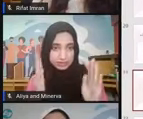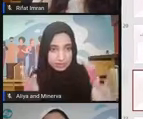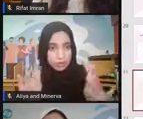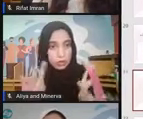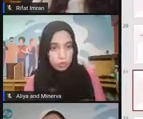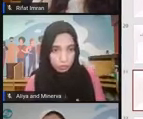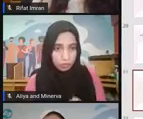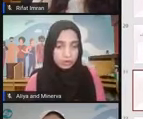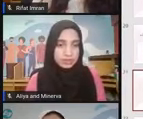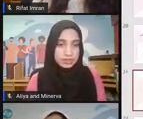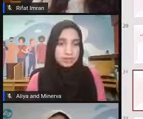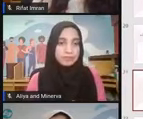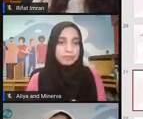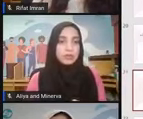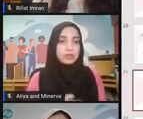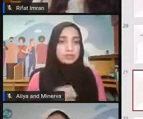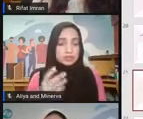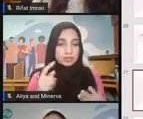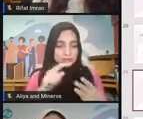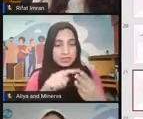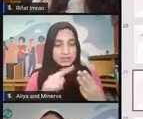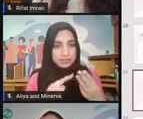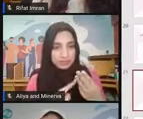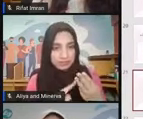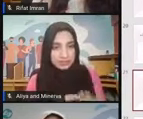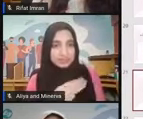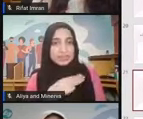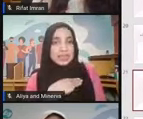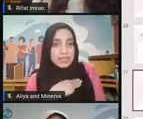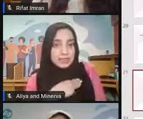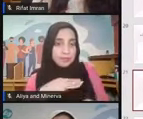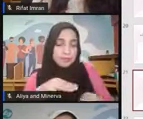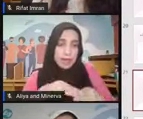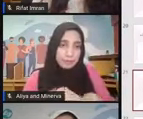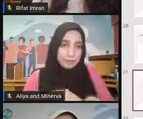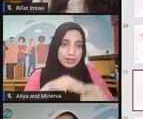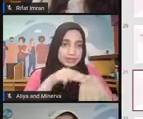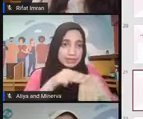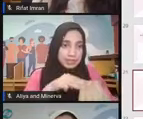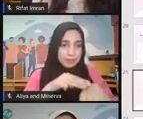हर हिस्से को इसी तरह से तीन फिंगर से दबा करके आपने देखा है.